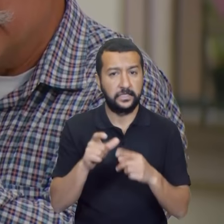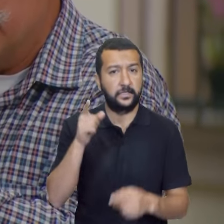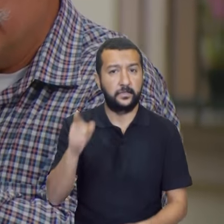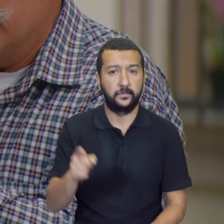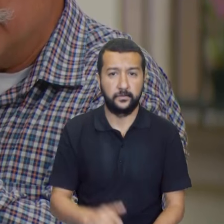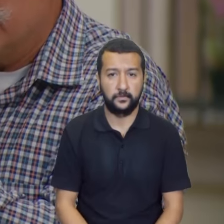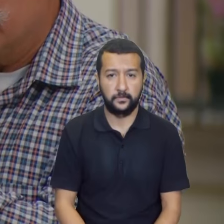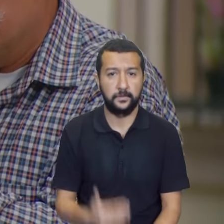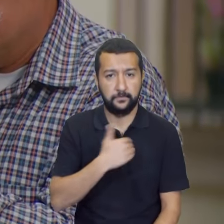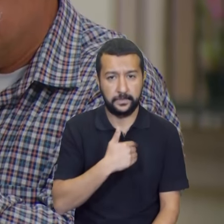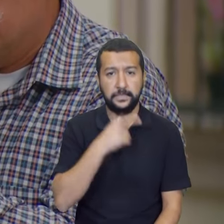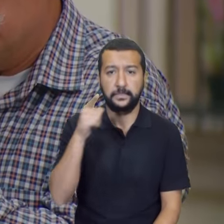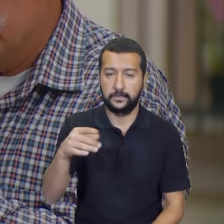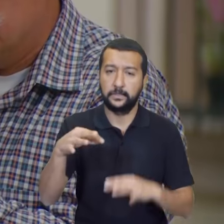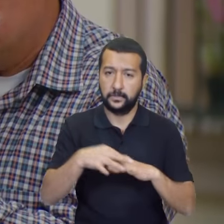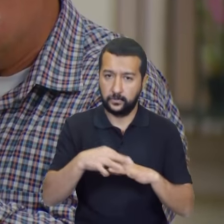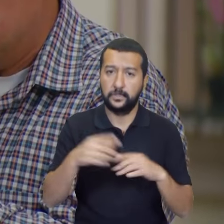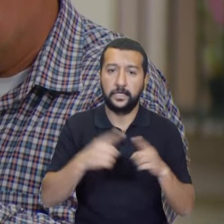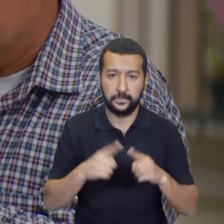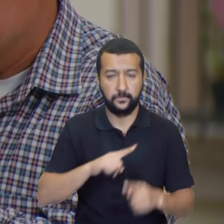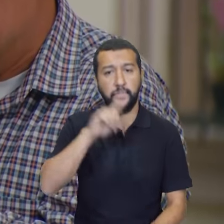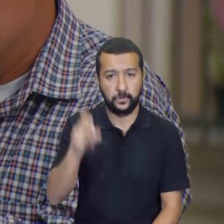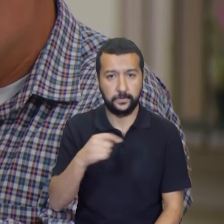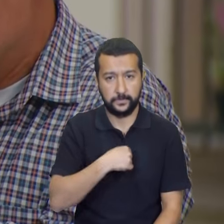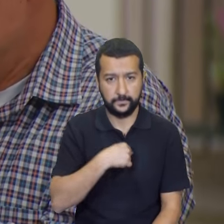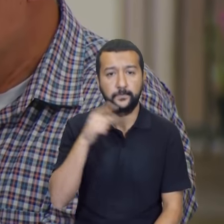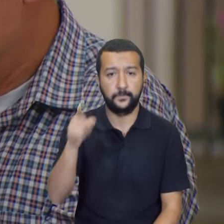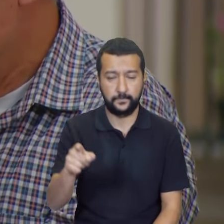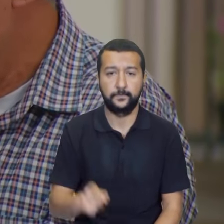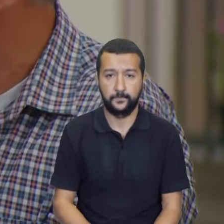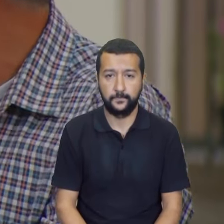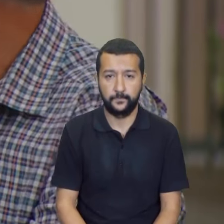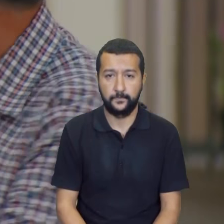Şener, ben sana bu yüzüğün hesabını sormaz mıyım?